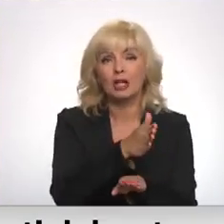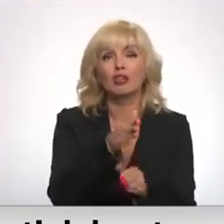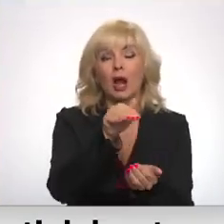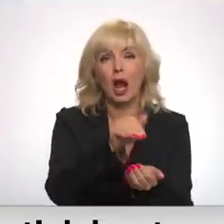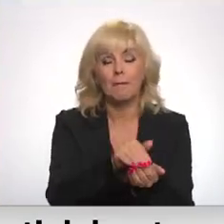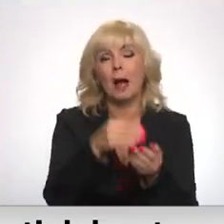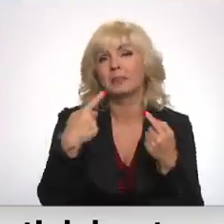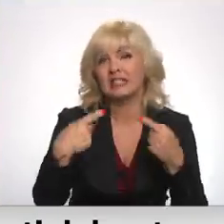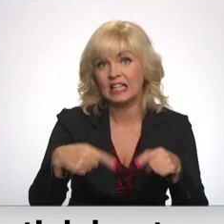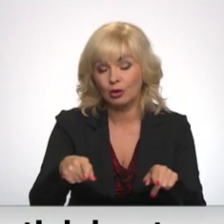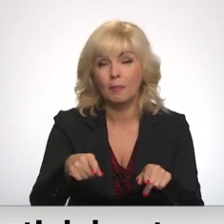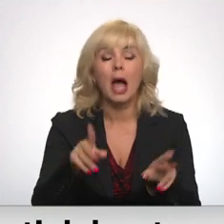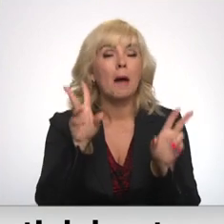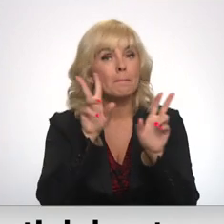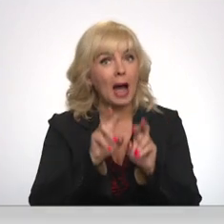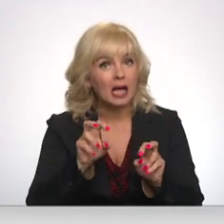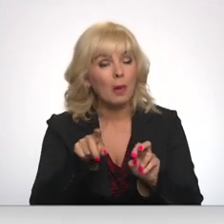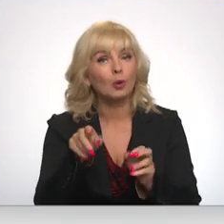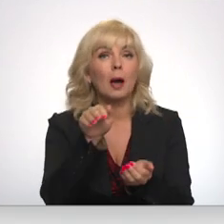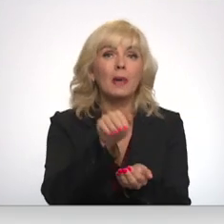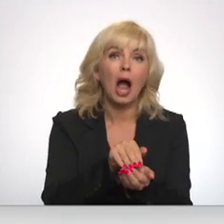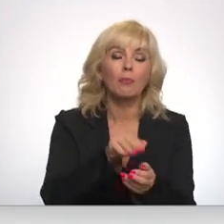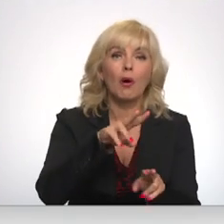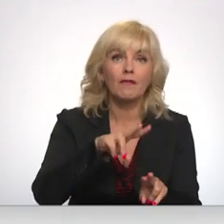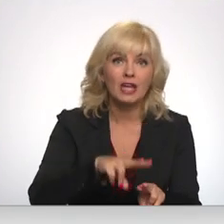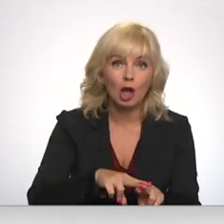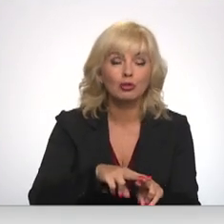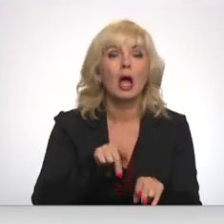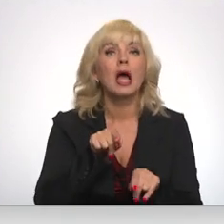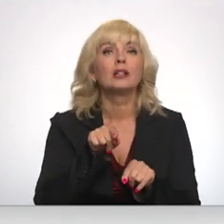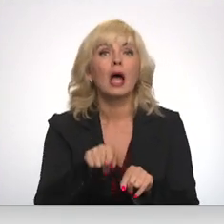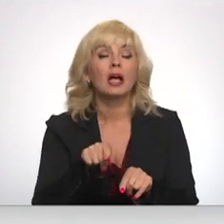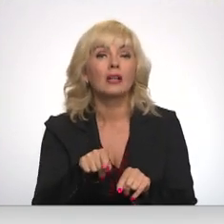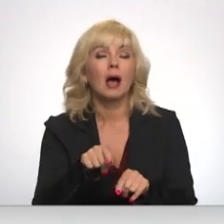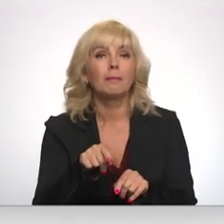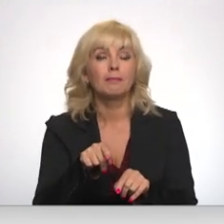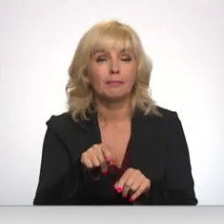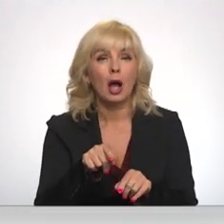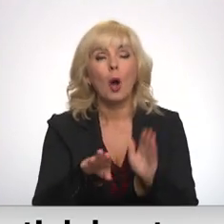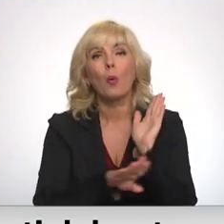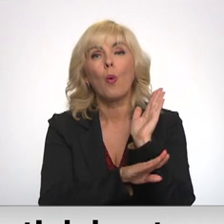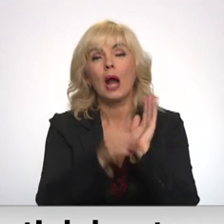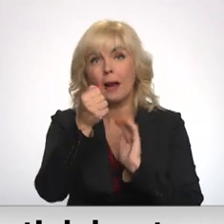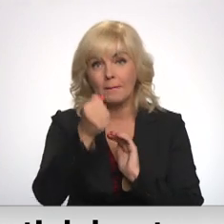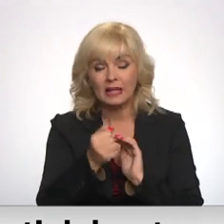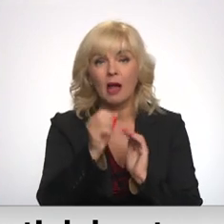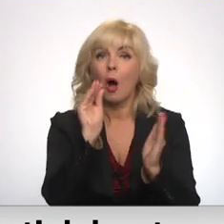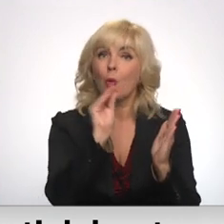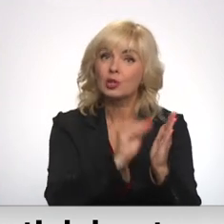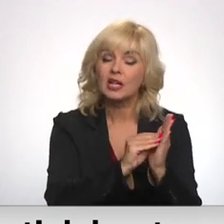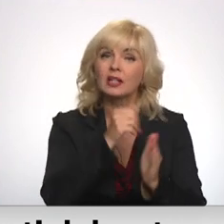citu. Mēs apsakojam tās kapa vietas. Un ar šādiem mietiņiem atzīmējam, un tur ir gads,